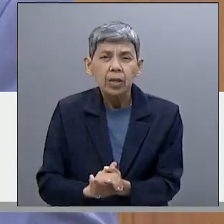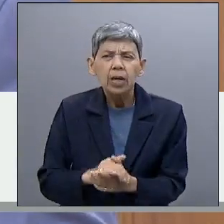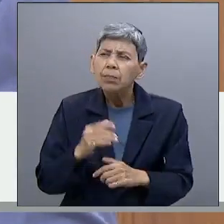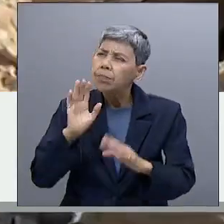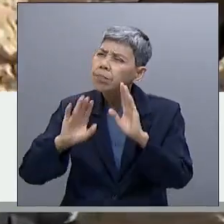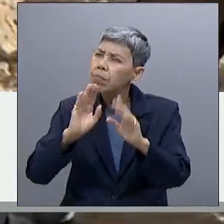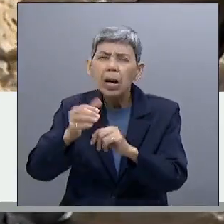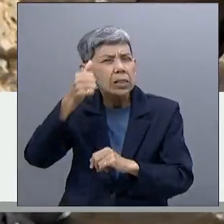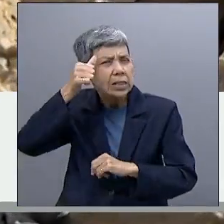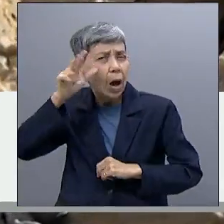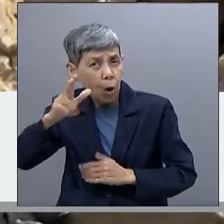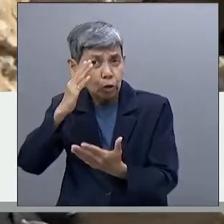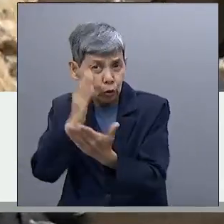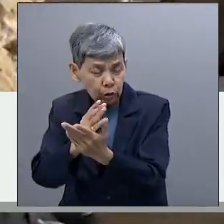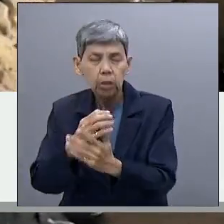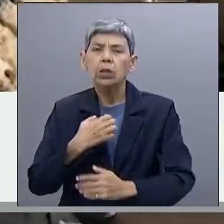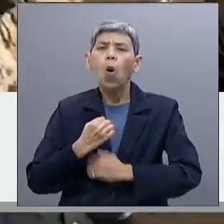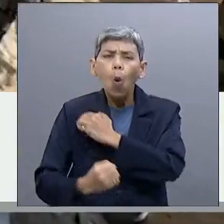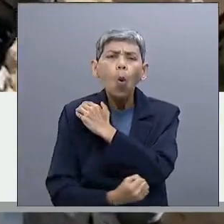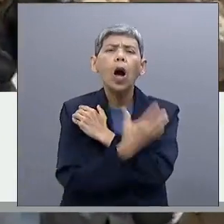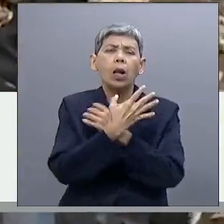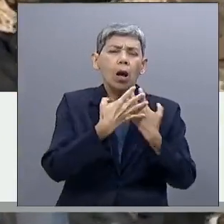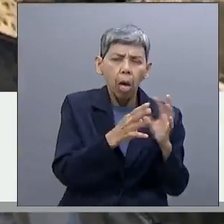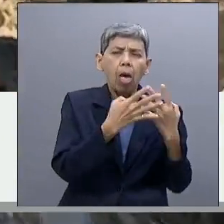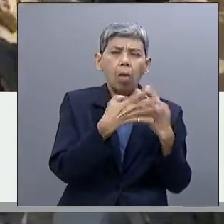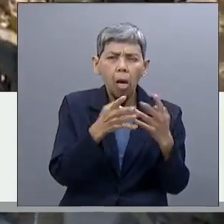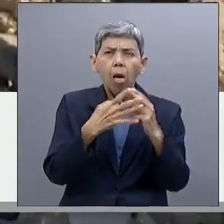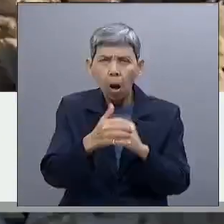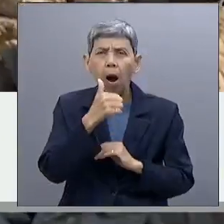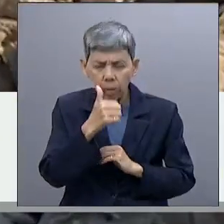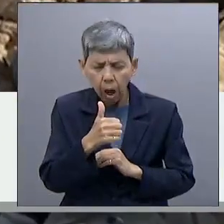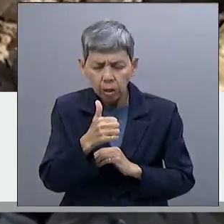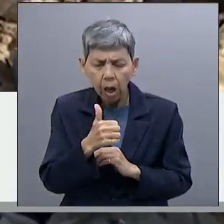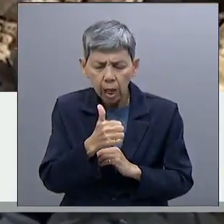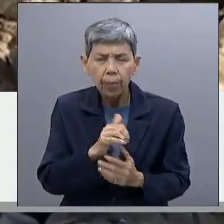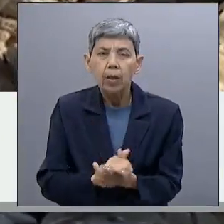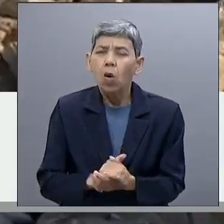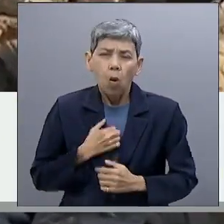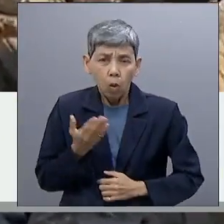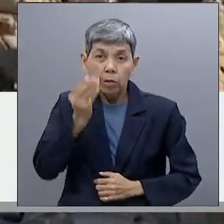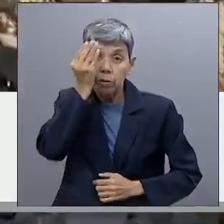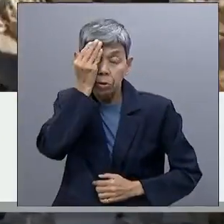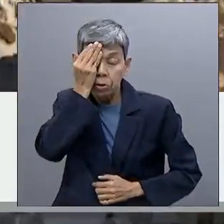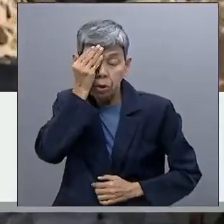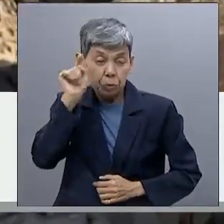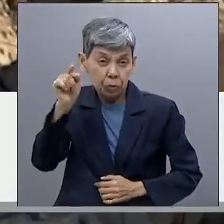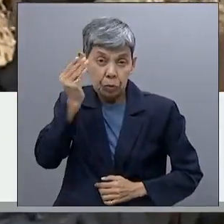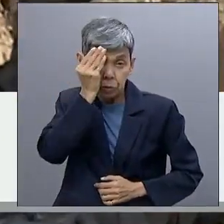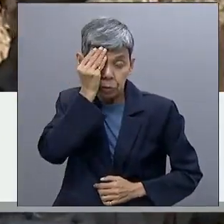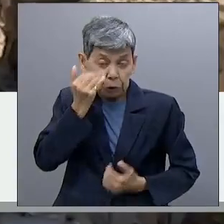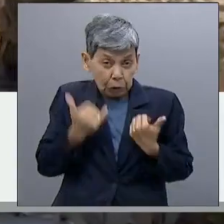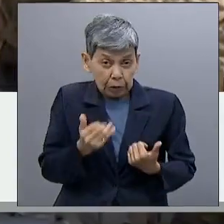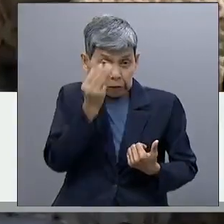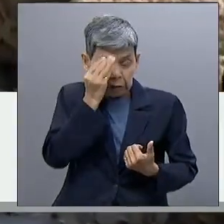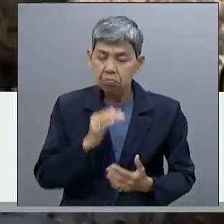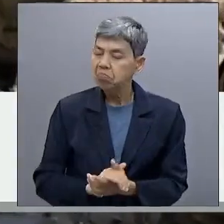จะให้โอกาสปล่อยนักทูตทั้งหลายออกมานะครับเพียงแต่อิสราเอลเองณวันนี้